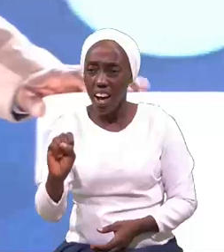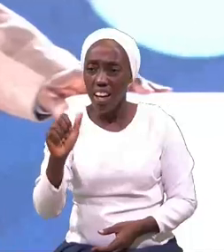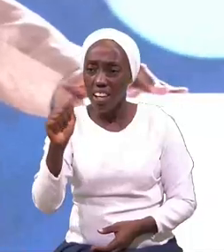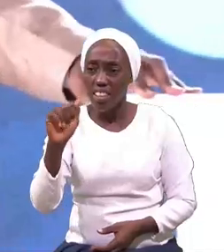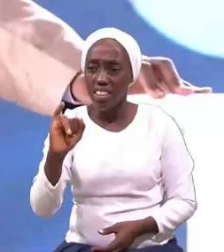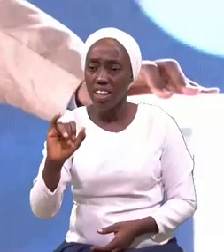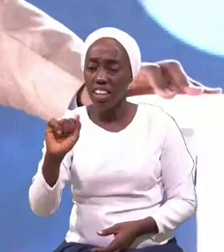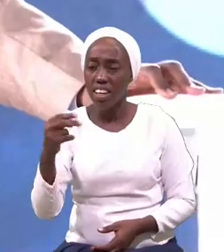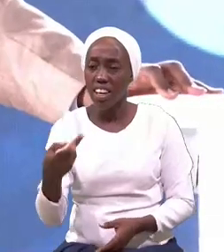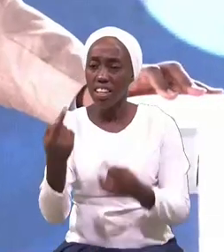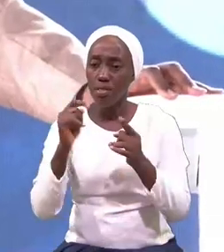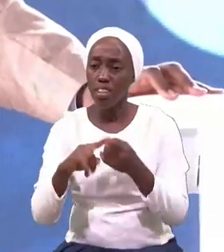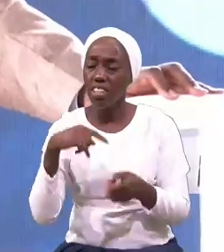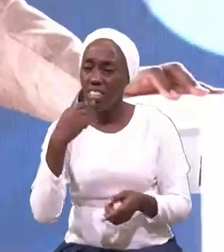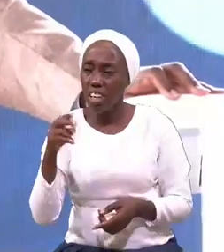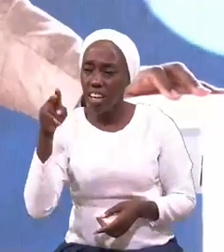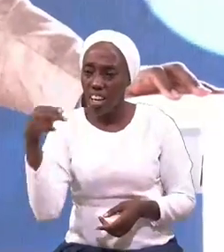Et Esaïe vient lui dire, Ézéchias,